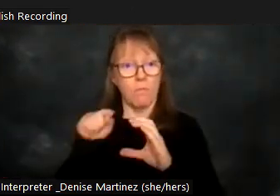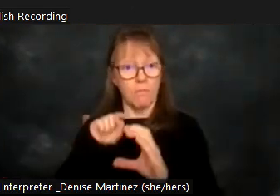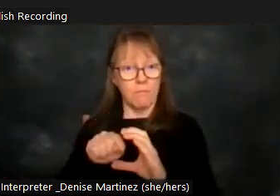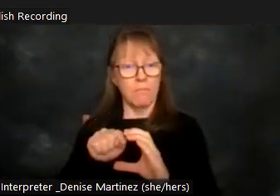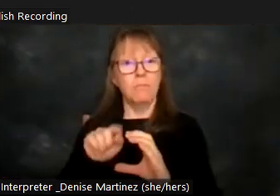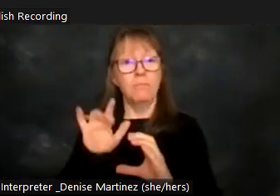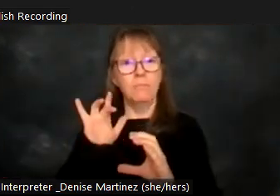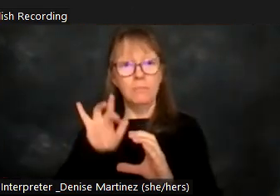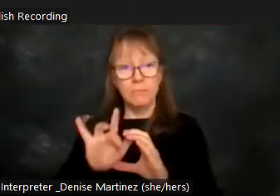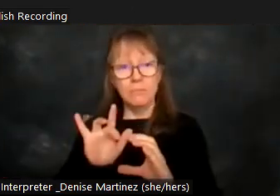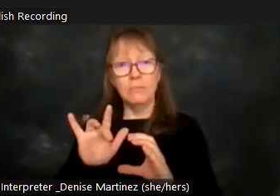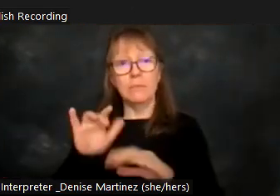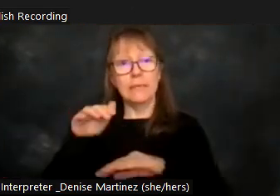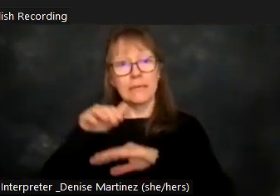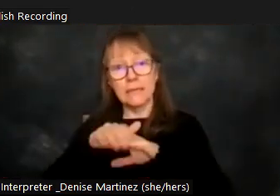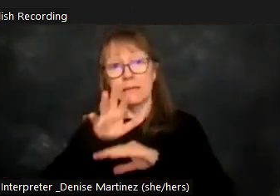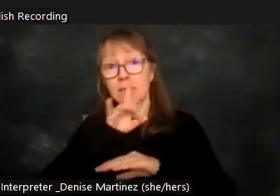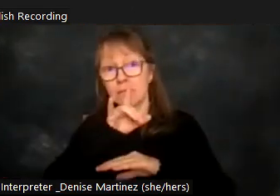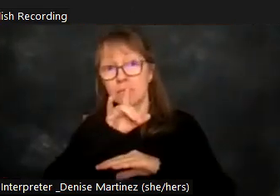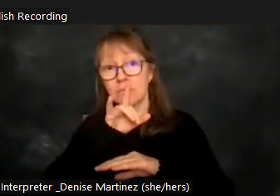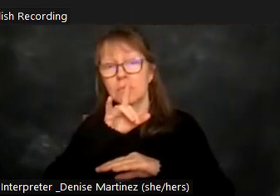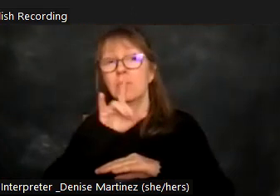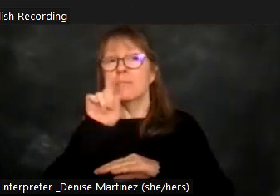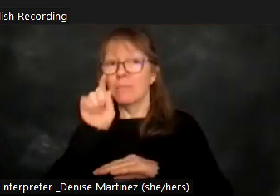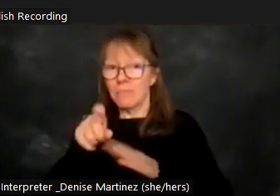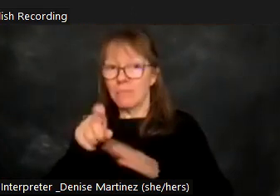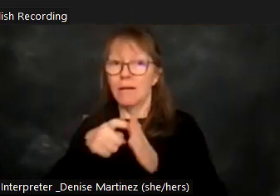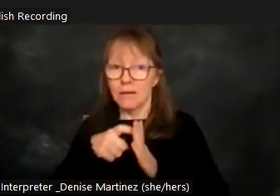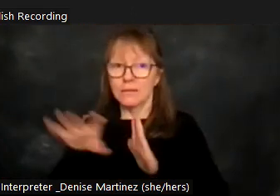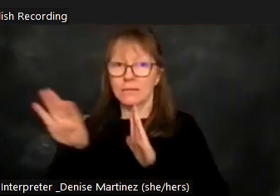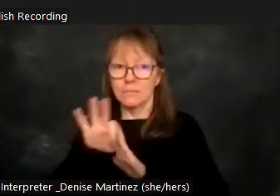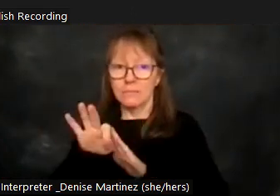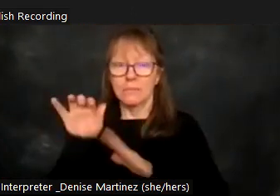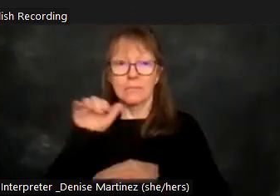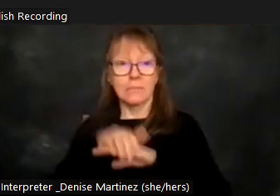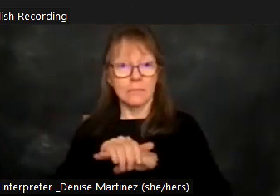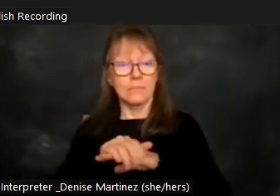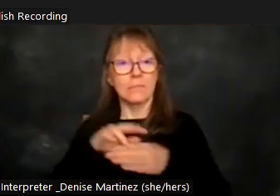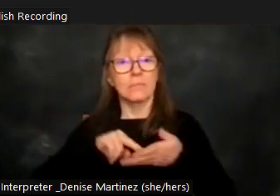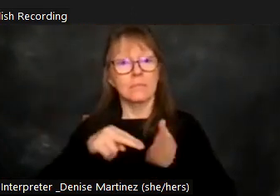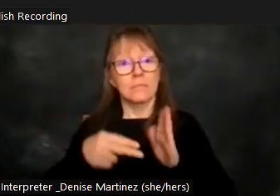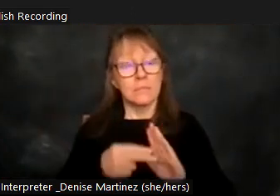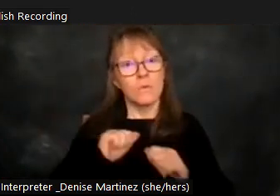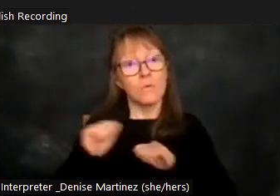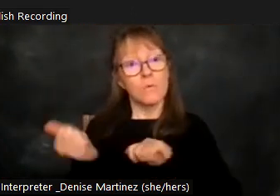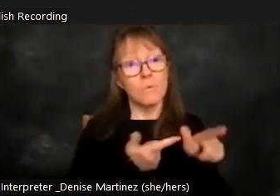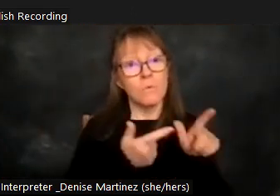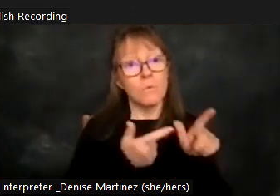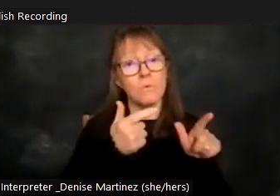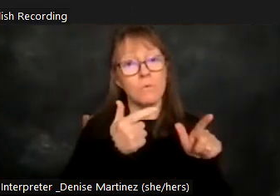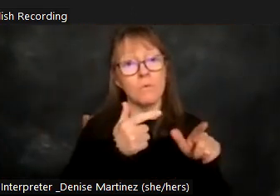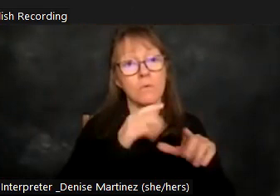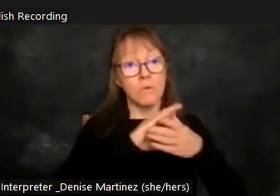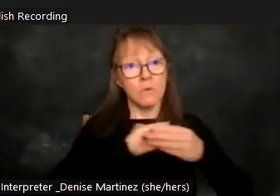là. Et en plus, si vous parlez anglais, t'as pu choisir l'anglais. Ça permet que vous entendez